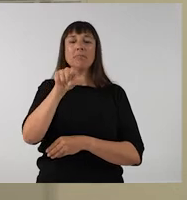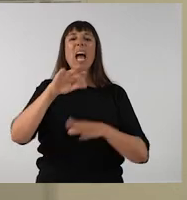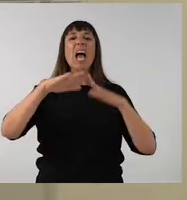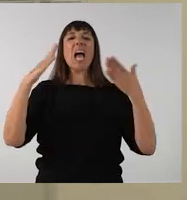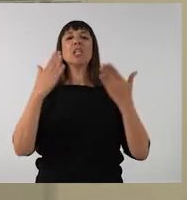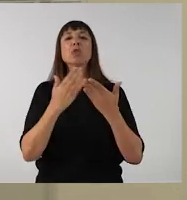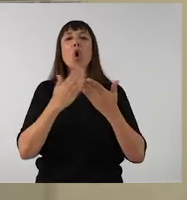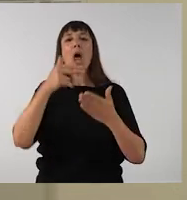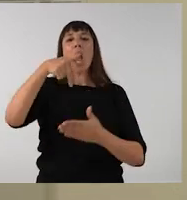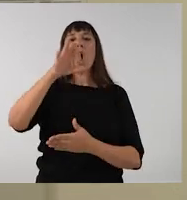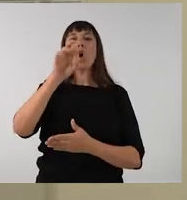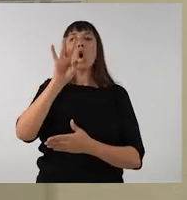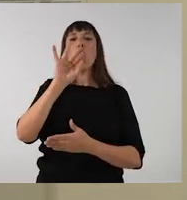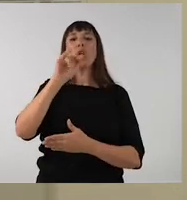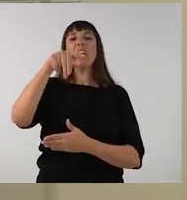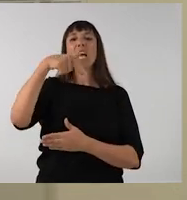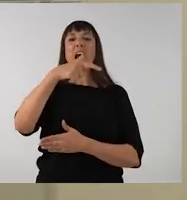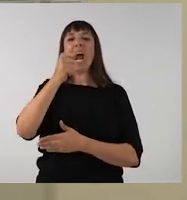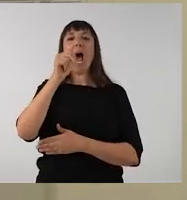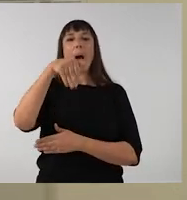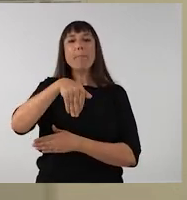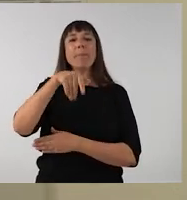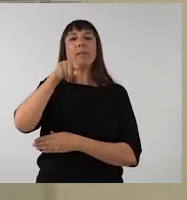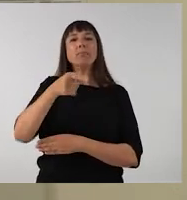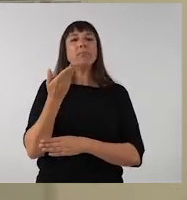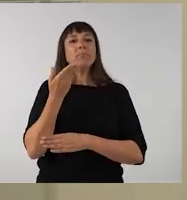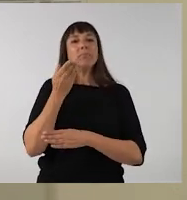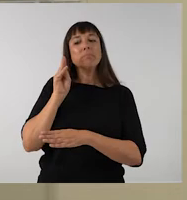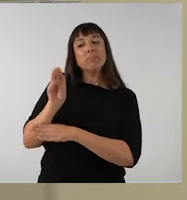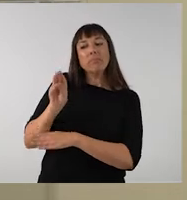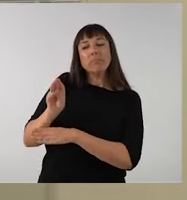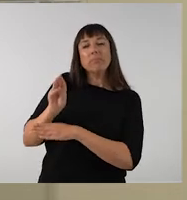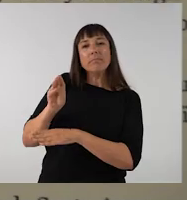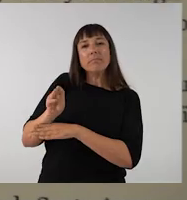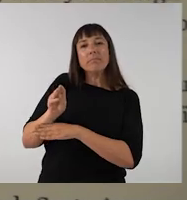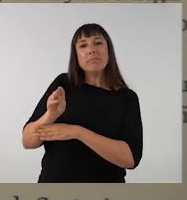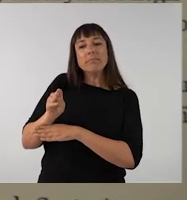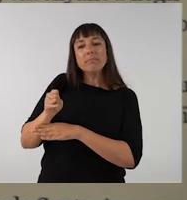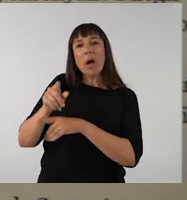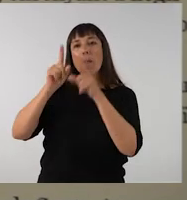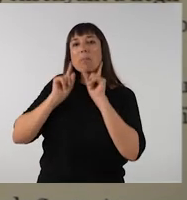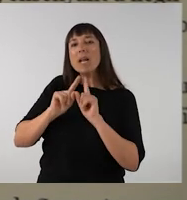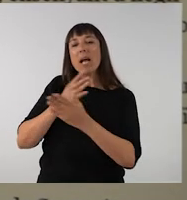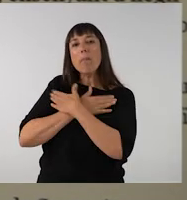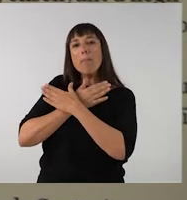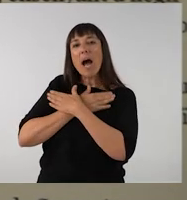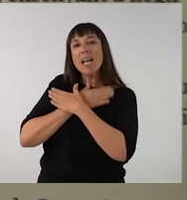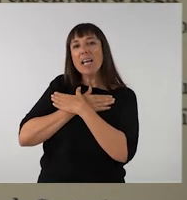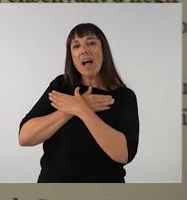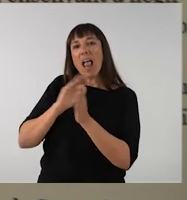de Nottingham que representa la mare de la Verge Maria mostrant-li un llibre, ensenyant-la. No?